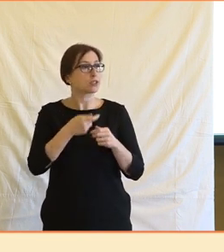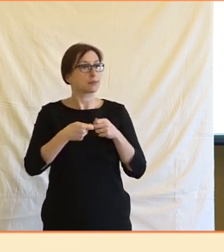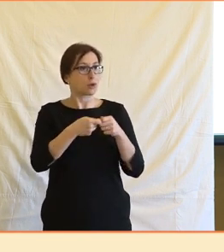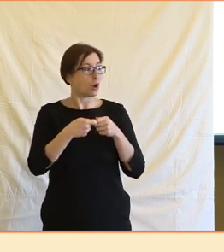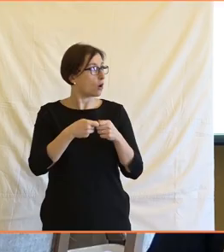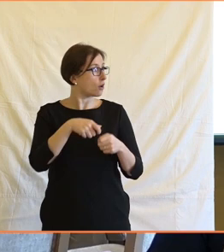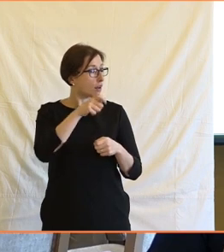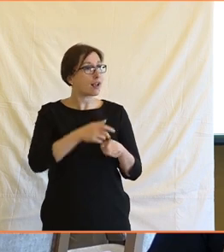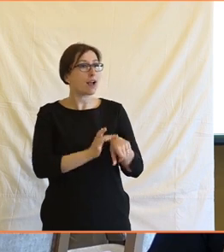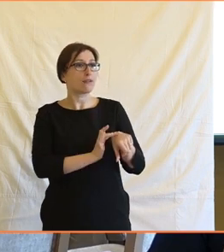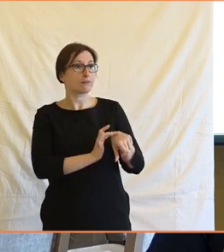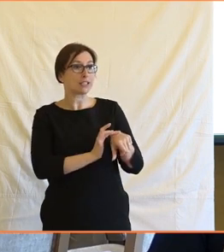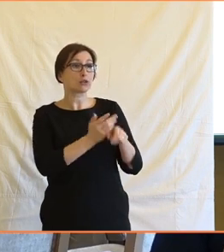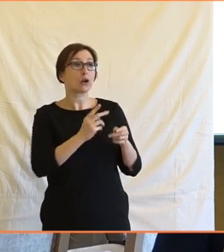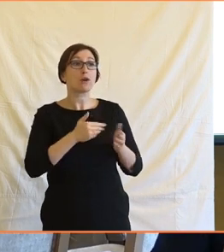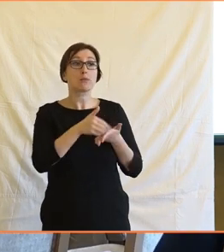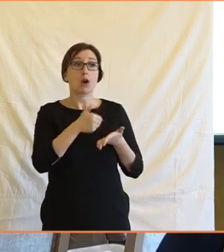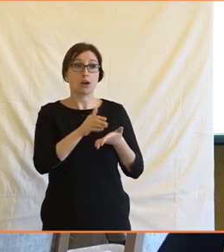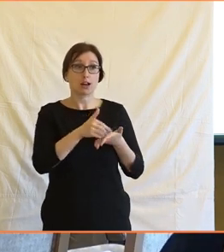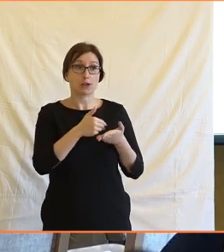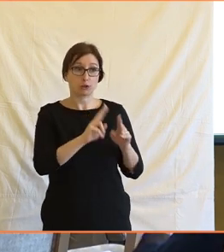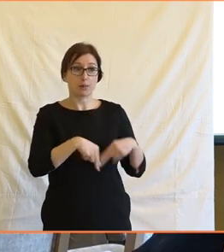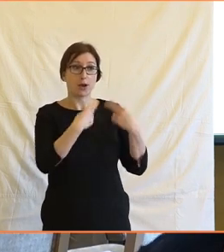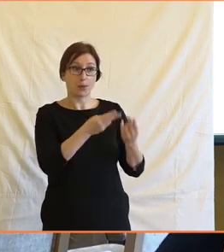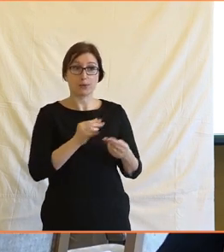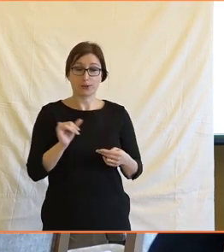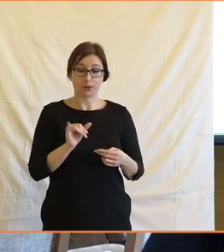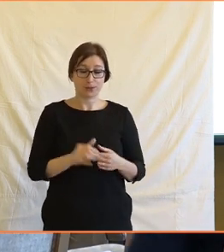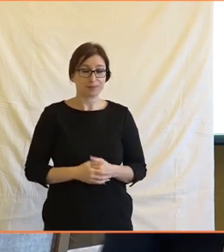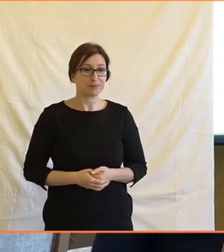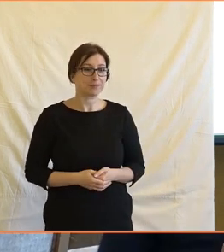aby tady uvolnili místo, protože pokračujeme dál.